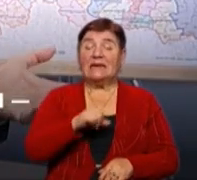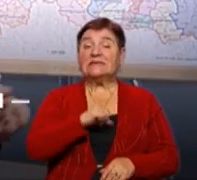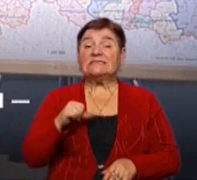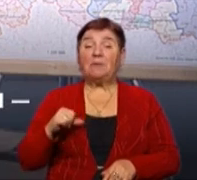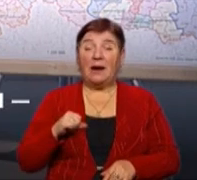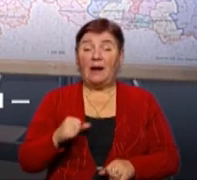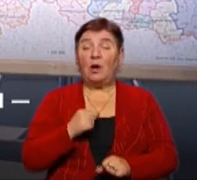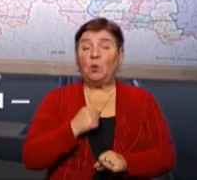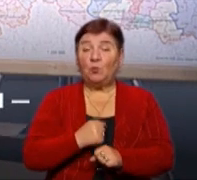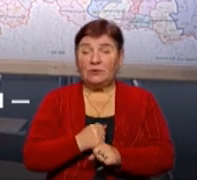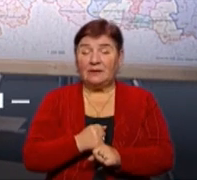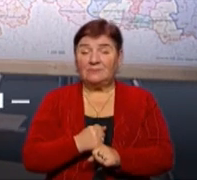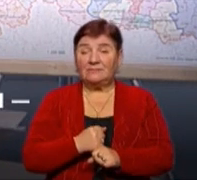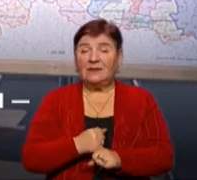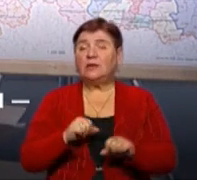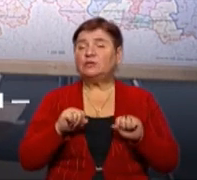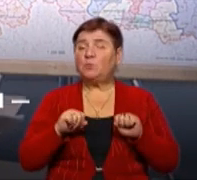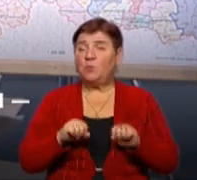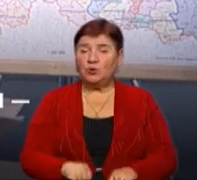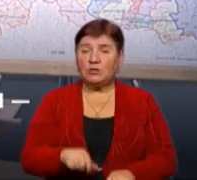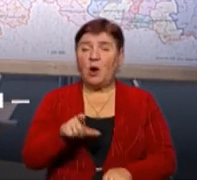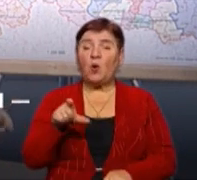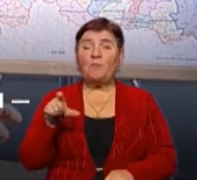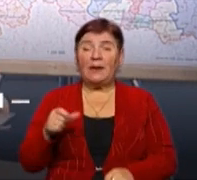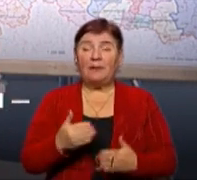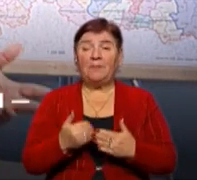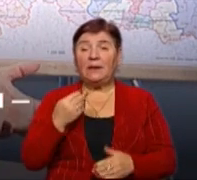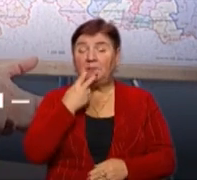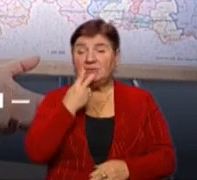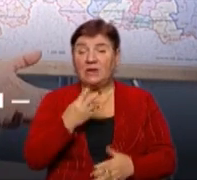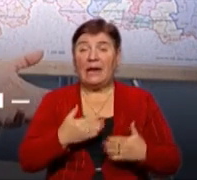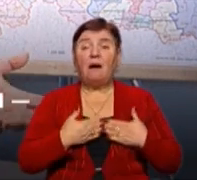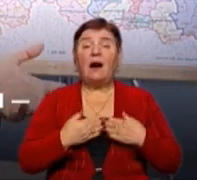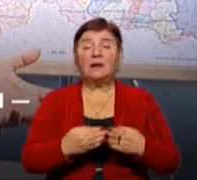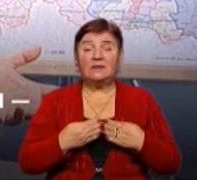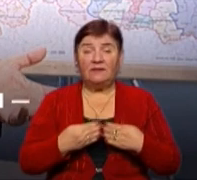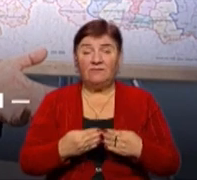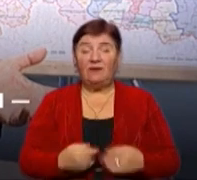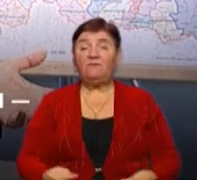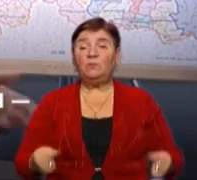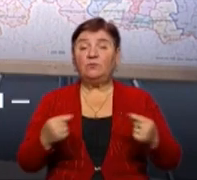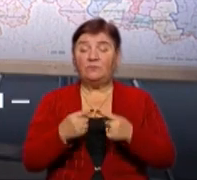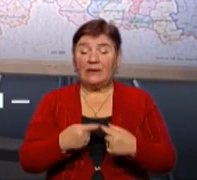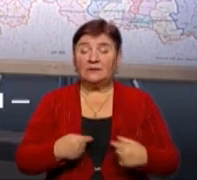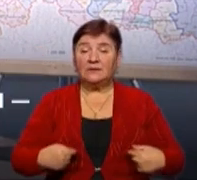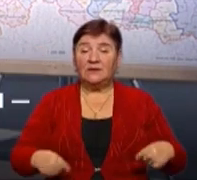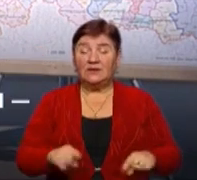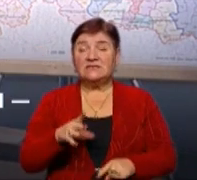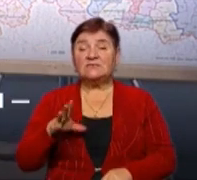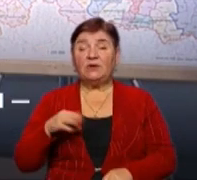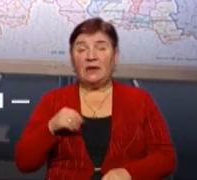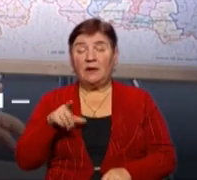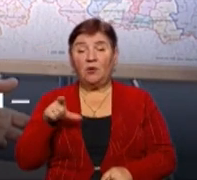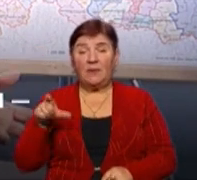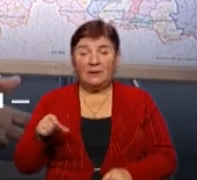сама робота спроможних територіальних громад, вона передбачає активні, відповідно, комунікації з своєю